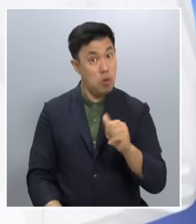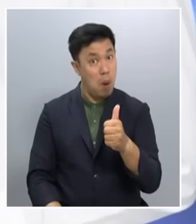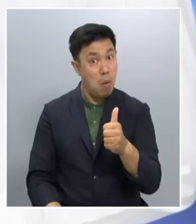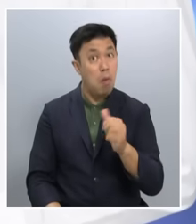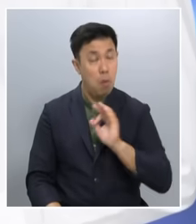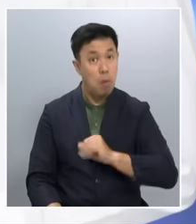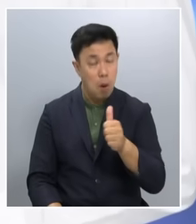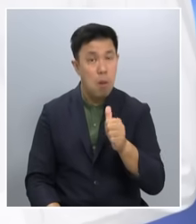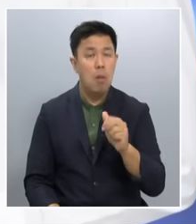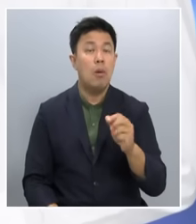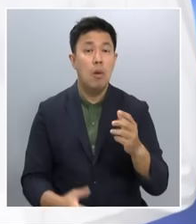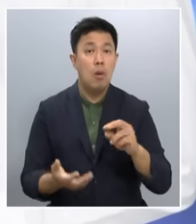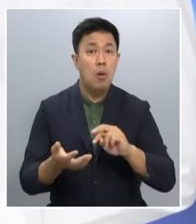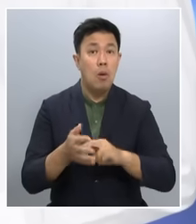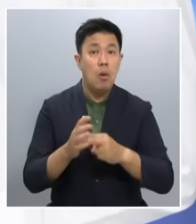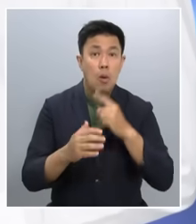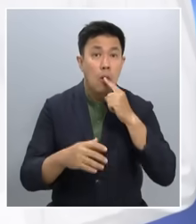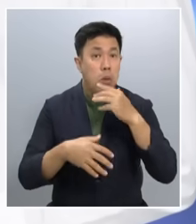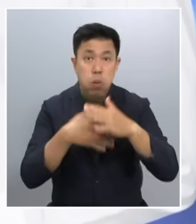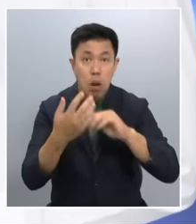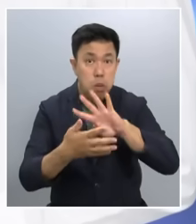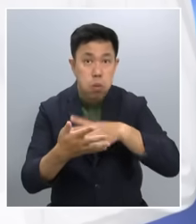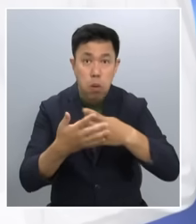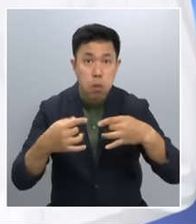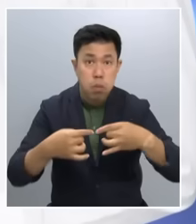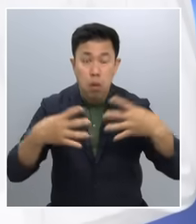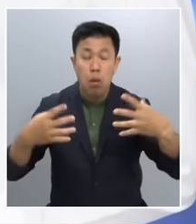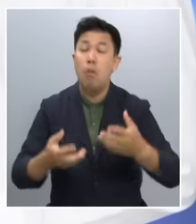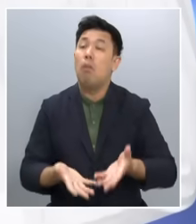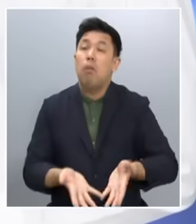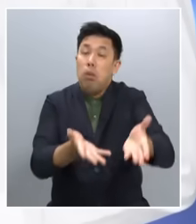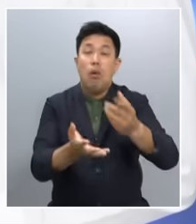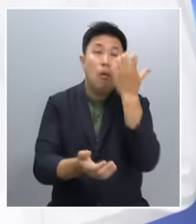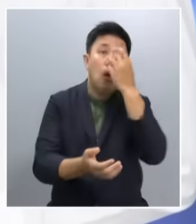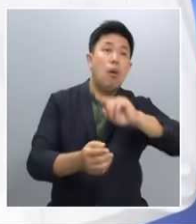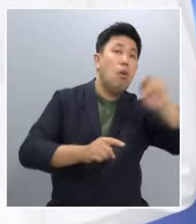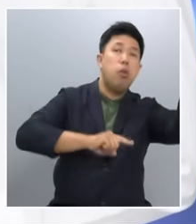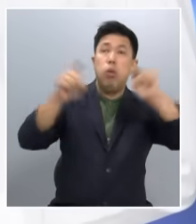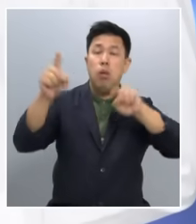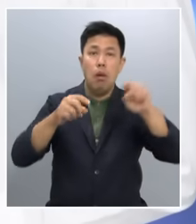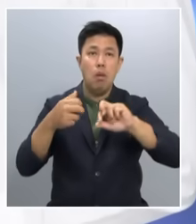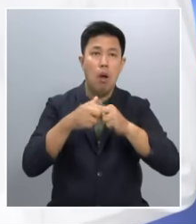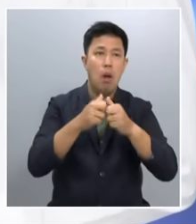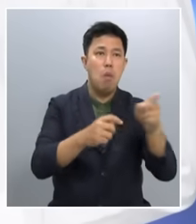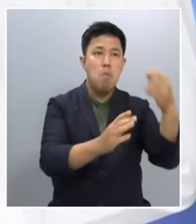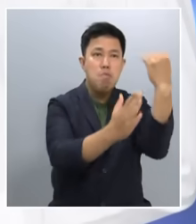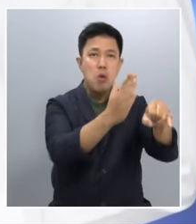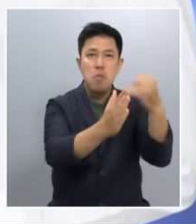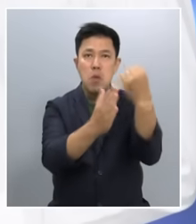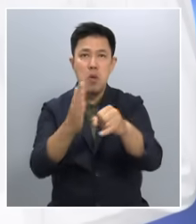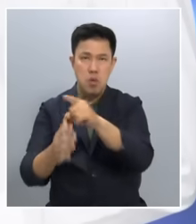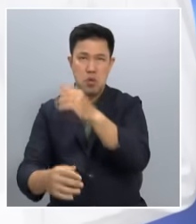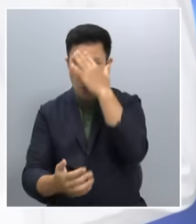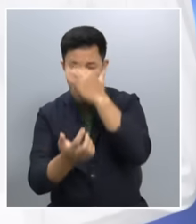าไม่เป็นตามแผนนี้อยู่ๆเราปล่อยให้คนนู้นคนนี้ไปออกอยู่เกณฑ์ขันโทรบอกว่าผิดเต็มๆหน่วยงานเข้าแน่น